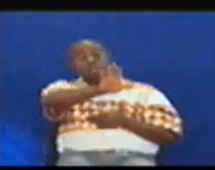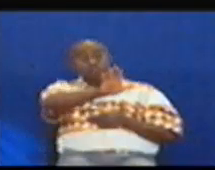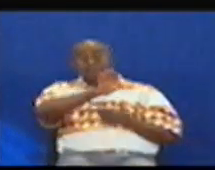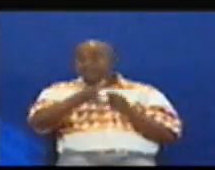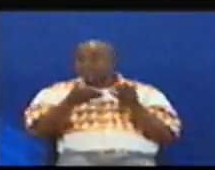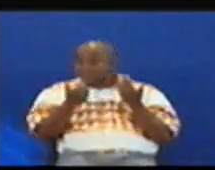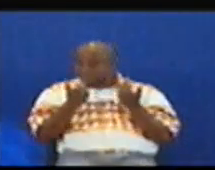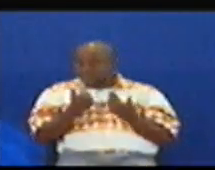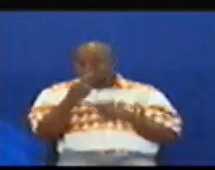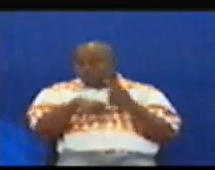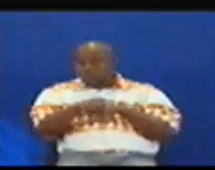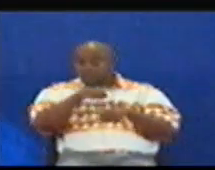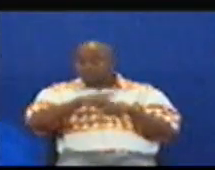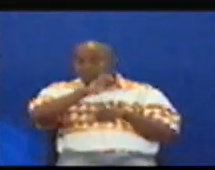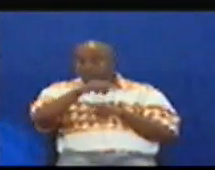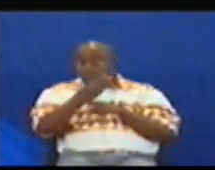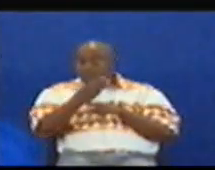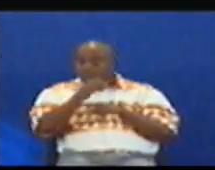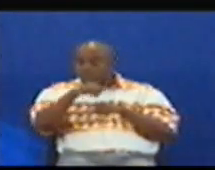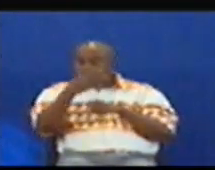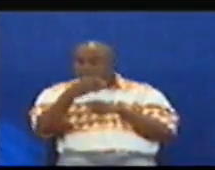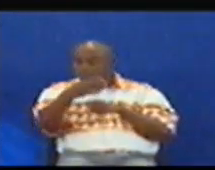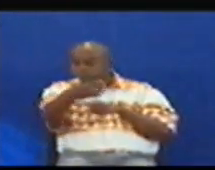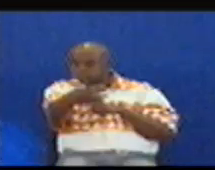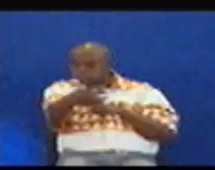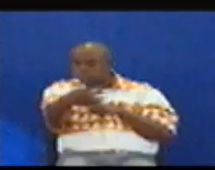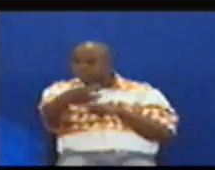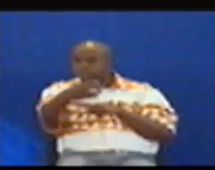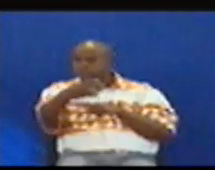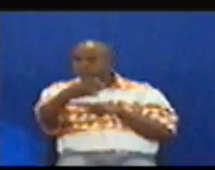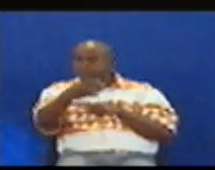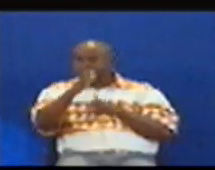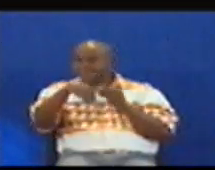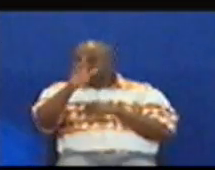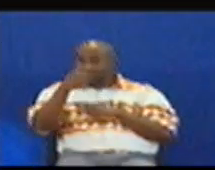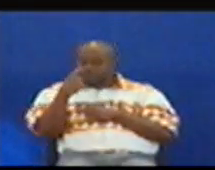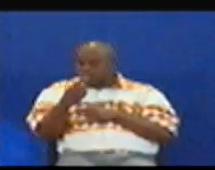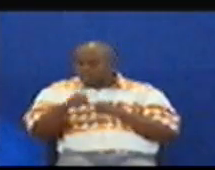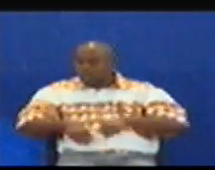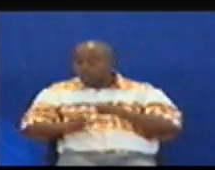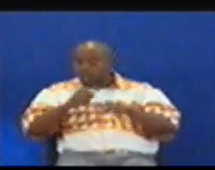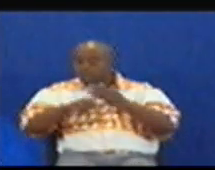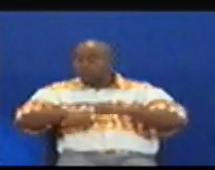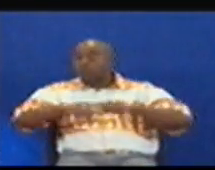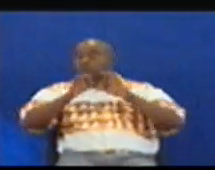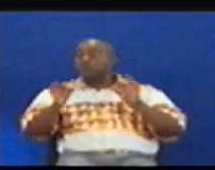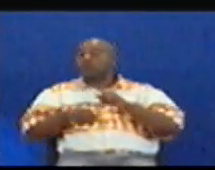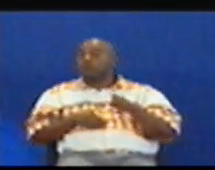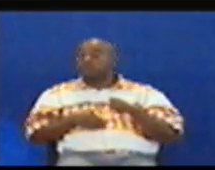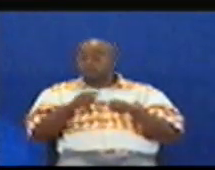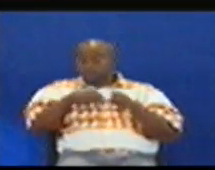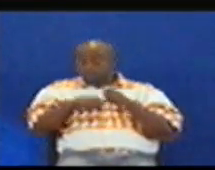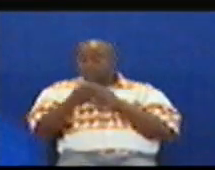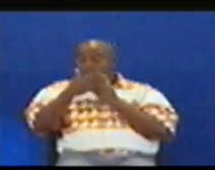tunapoelekea katika kipindi cha miezi mitatu ama minne, hasa katika upande wa good governance pamoja na governance kwa ujumla katika taifa